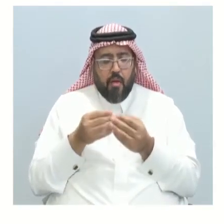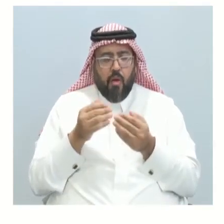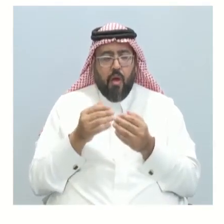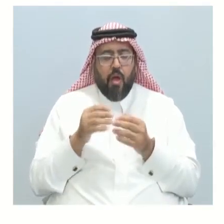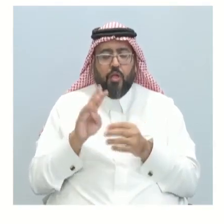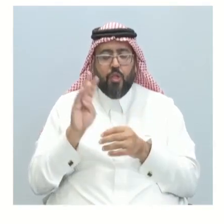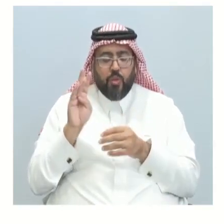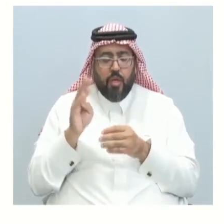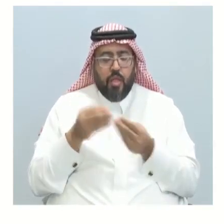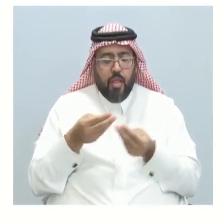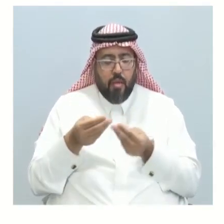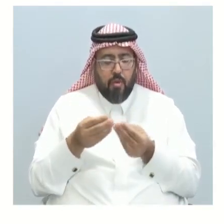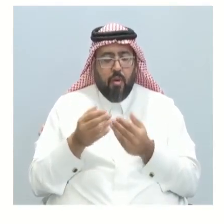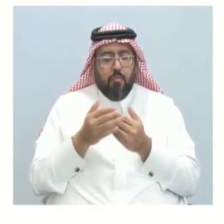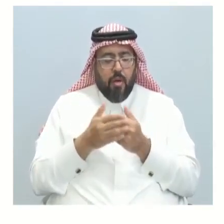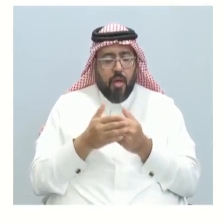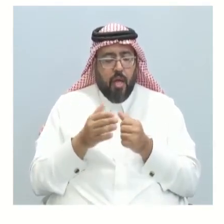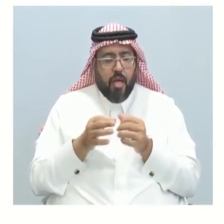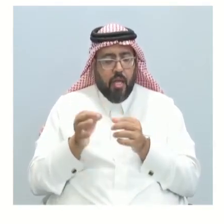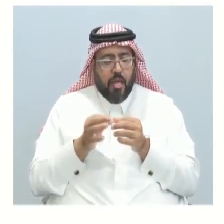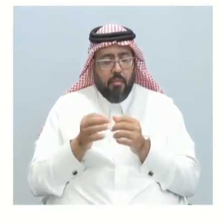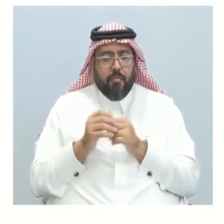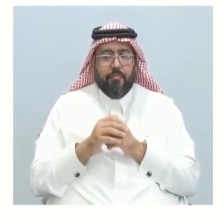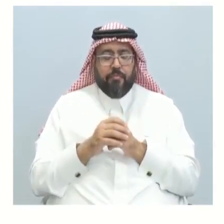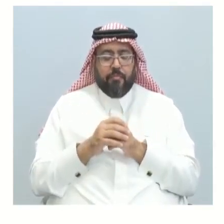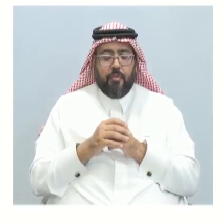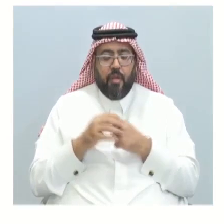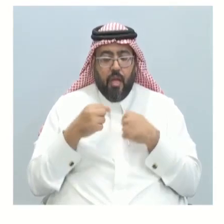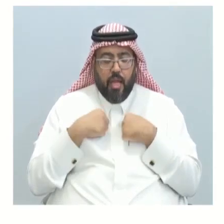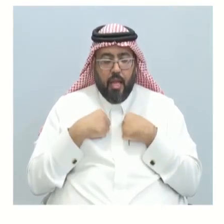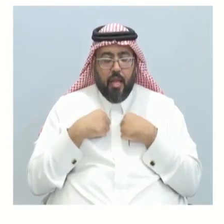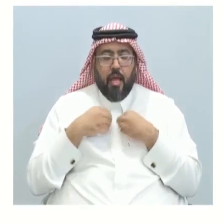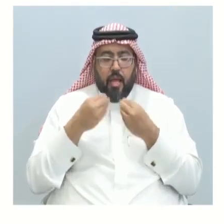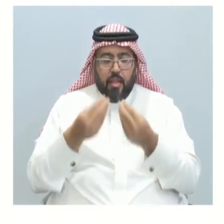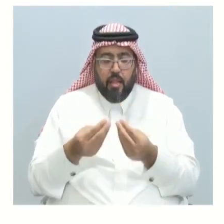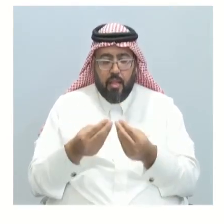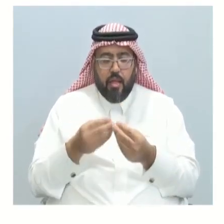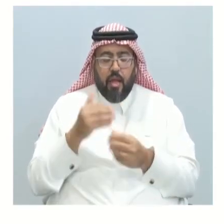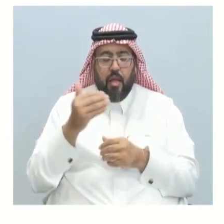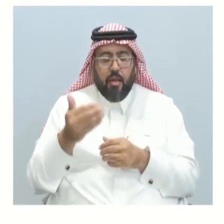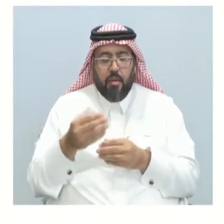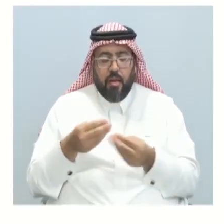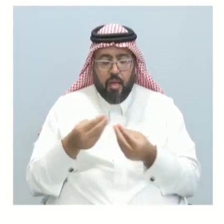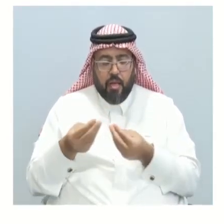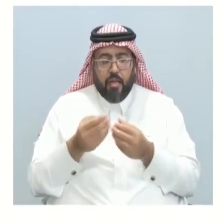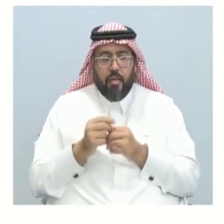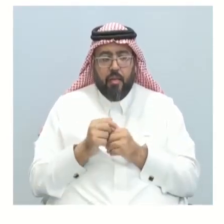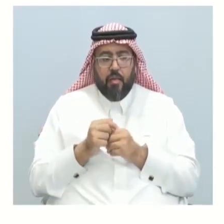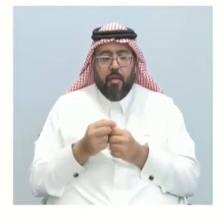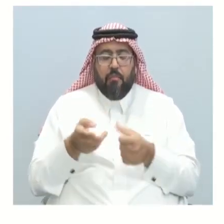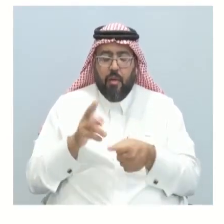الزوجه ونحسن التعامل مع اقرب الناس الينا ونقدم لهم الخير ونقدم لهم